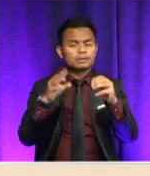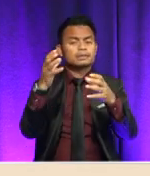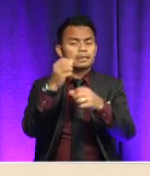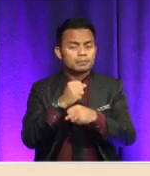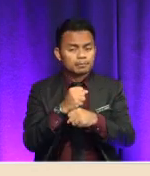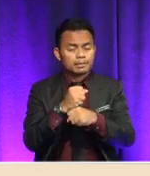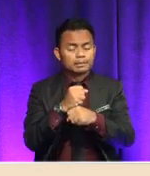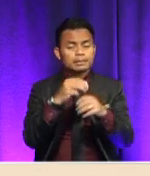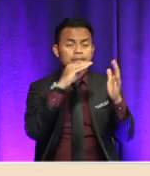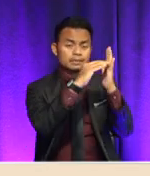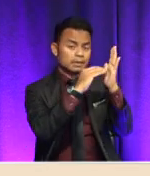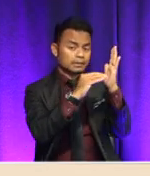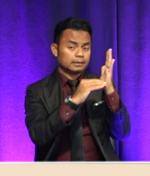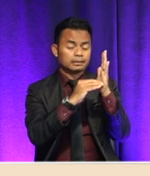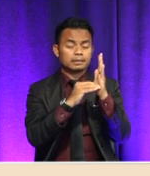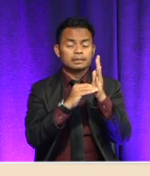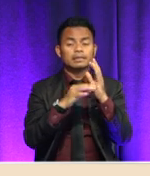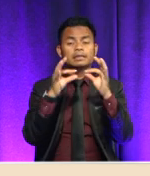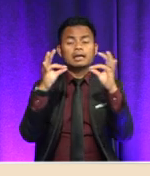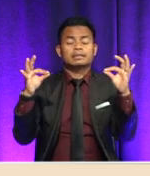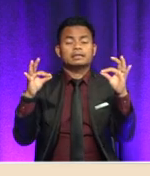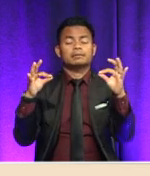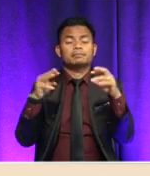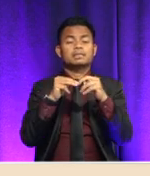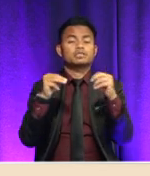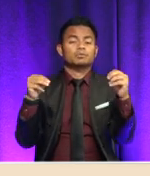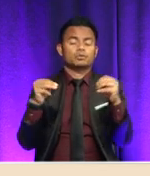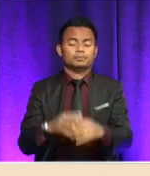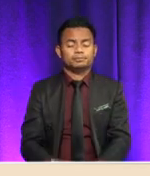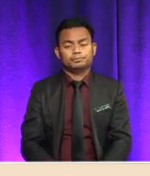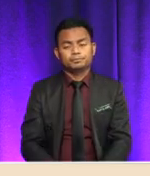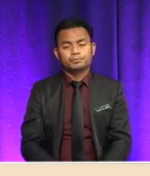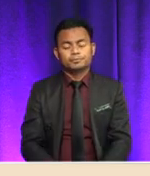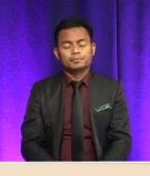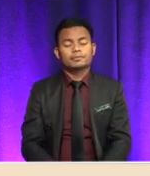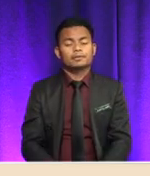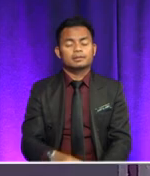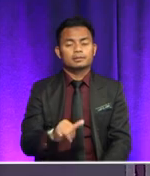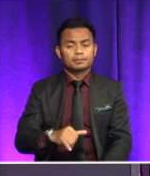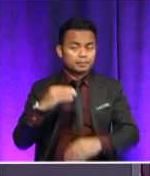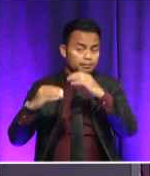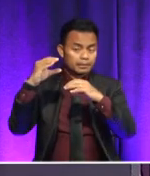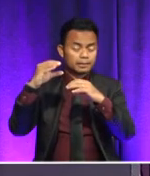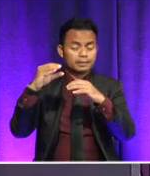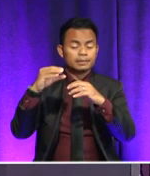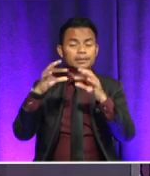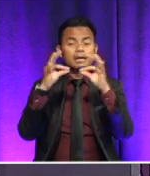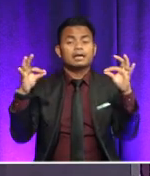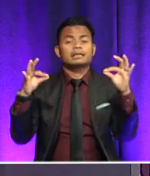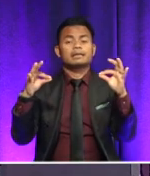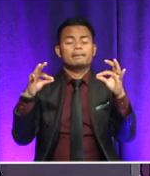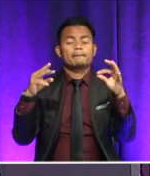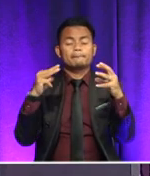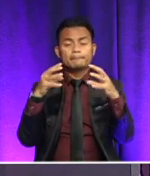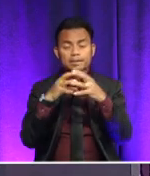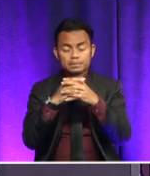berbagai bahan seterusnya membina ayat majmu yang betul mengikut konteks Jadi sebelum